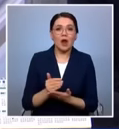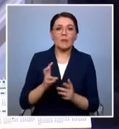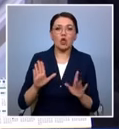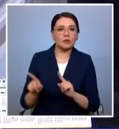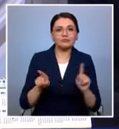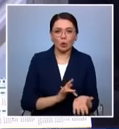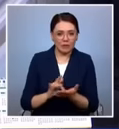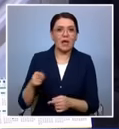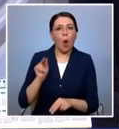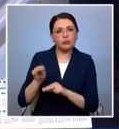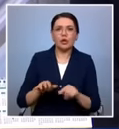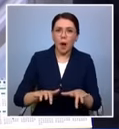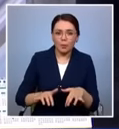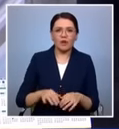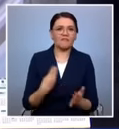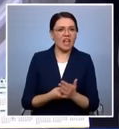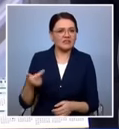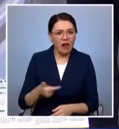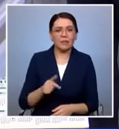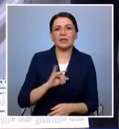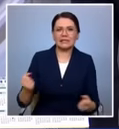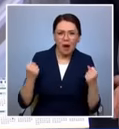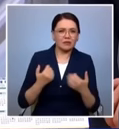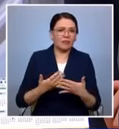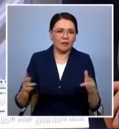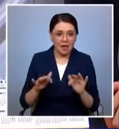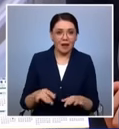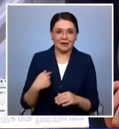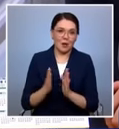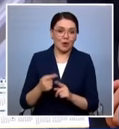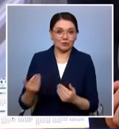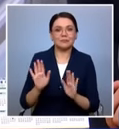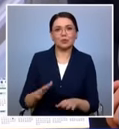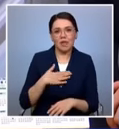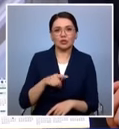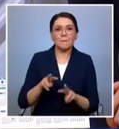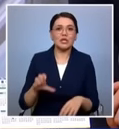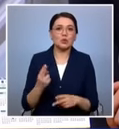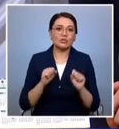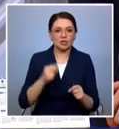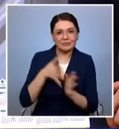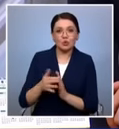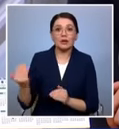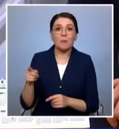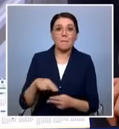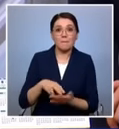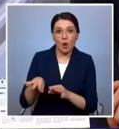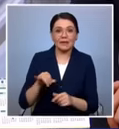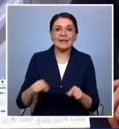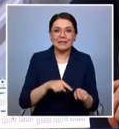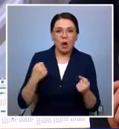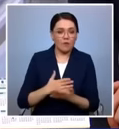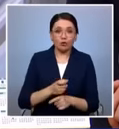может быть, дадут в 26-м или в 27-м году. А отремонтируют цирк, может быть,